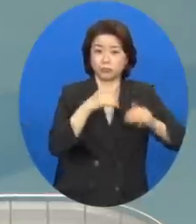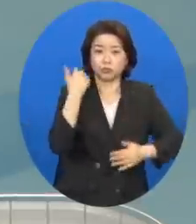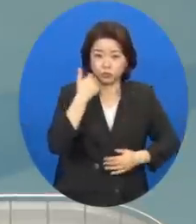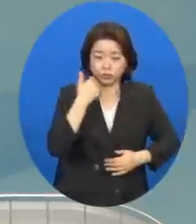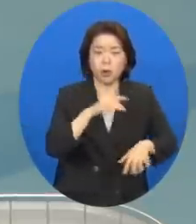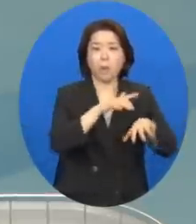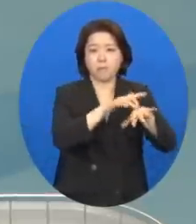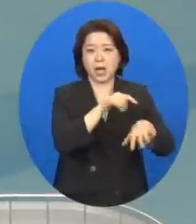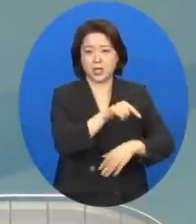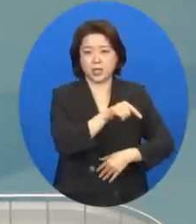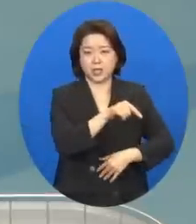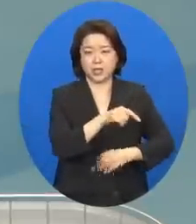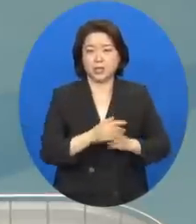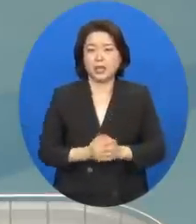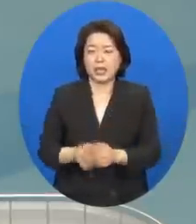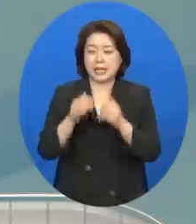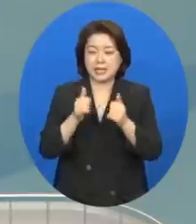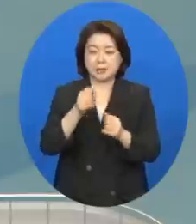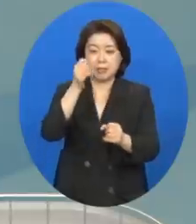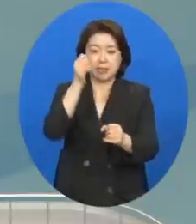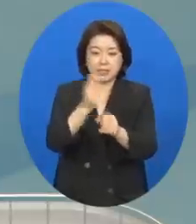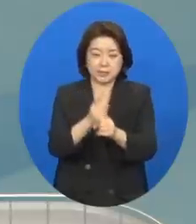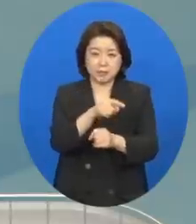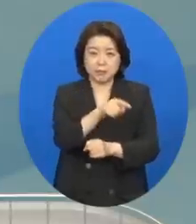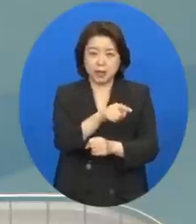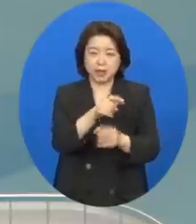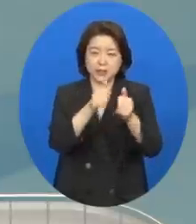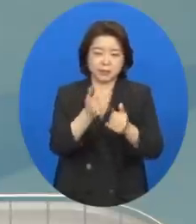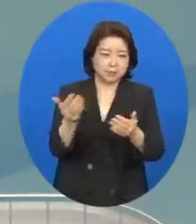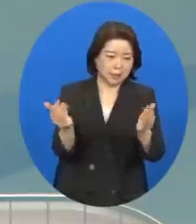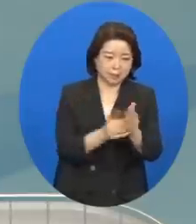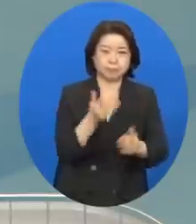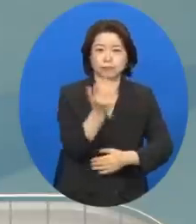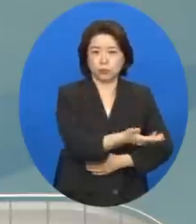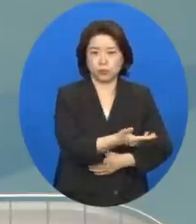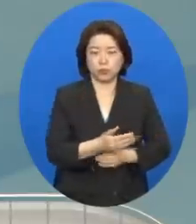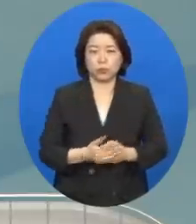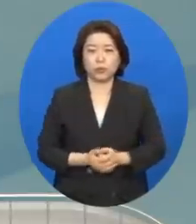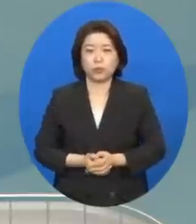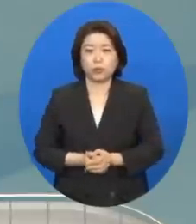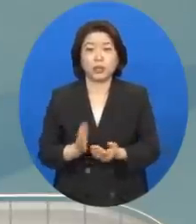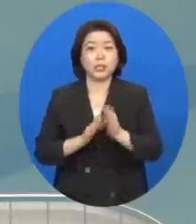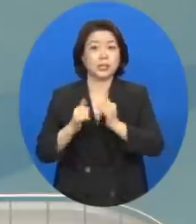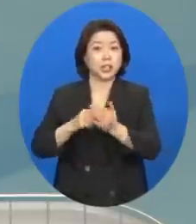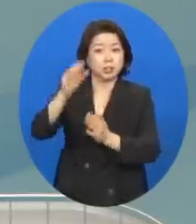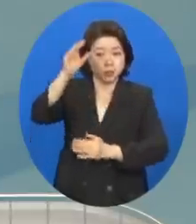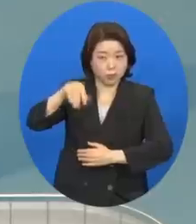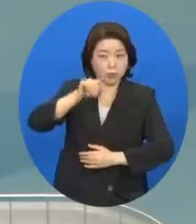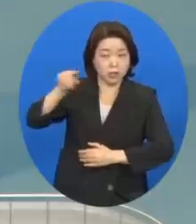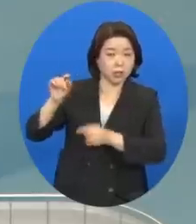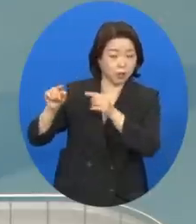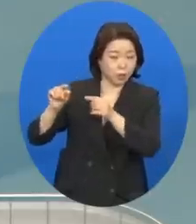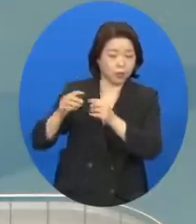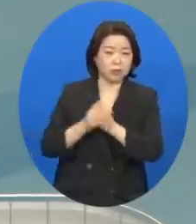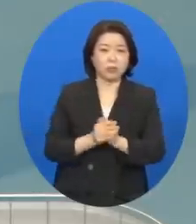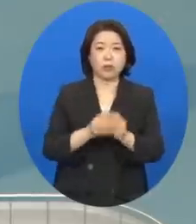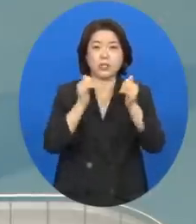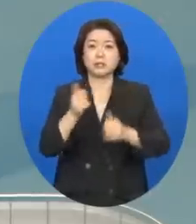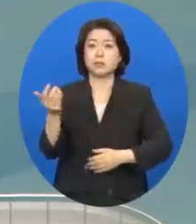마귀가 이미 심판을 받았다는 거예요. 예수님의 십자가에서. 이걸 성령께서 깨우쳐